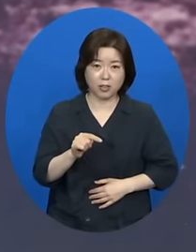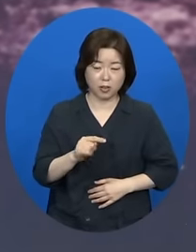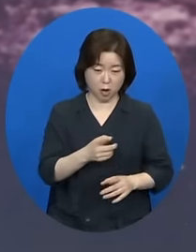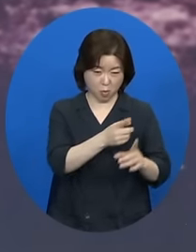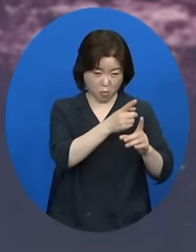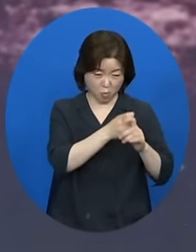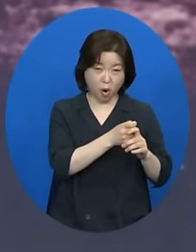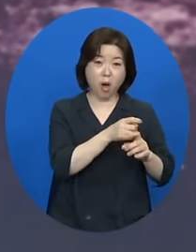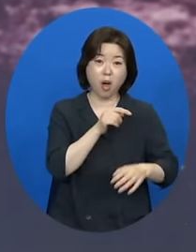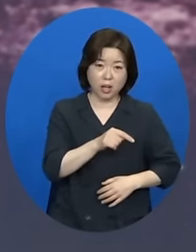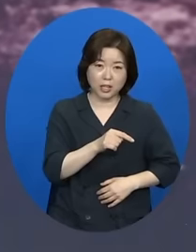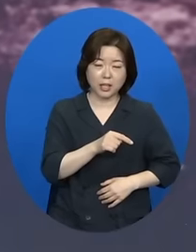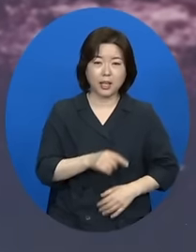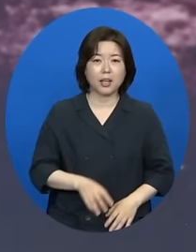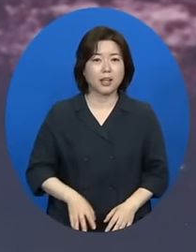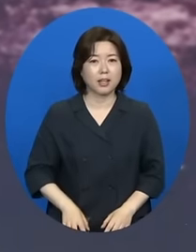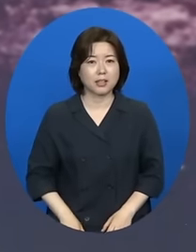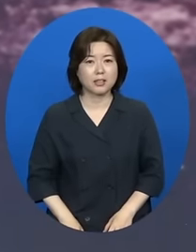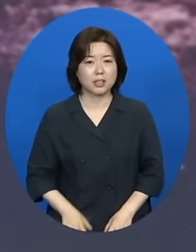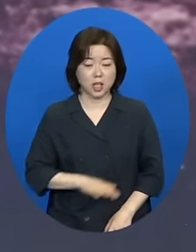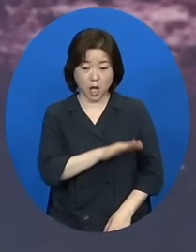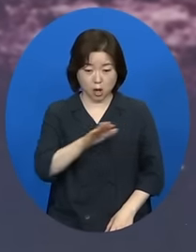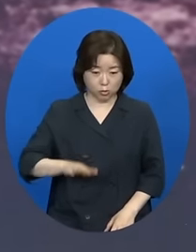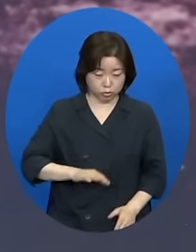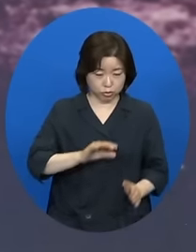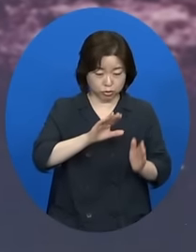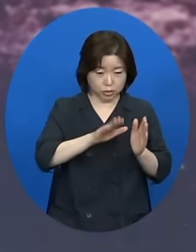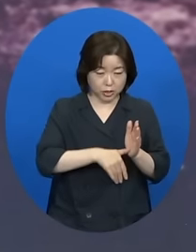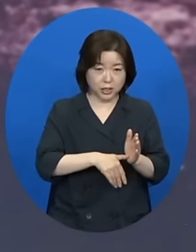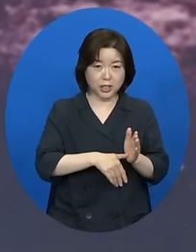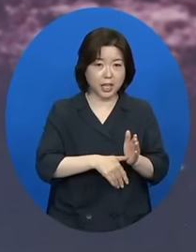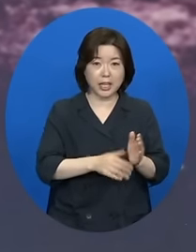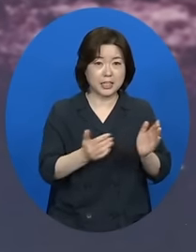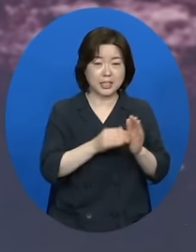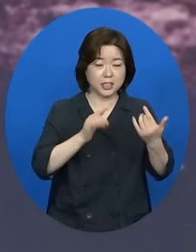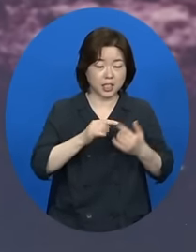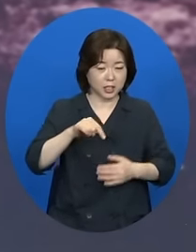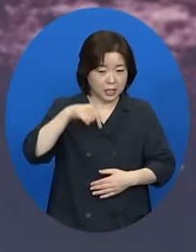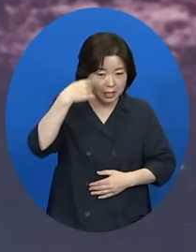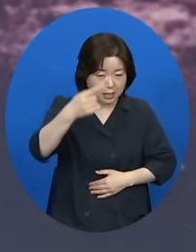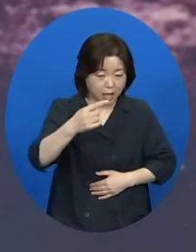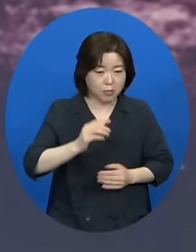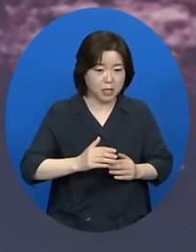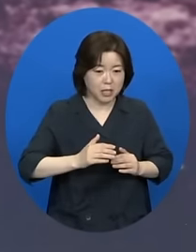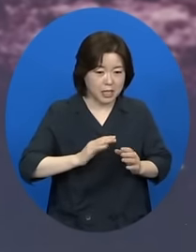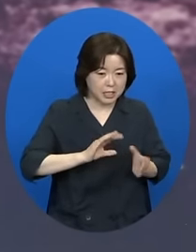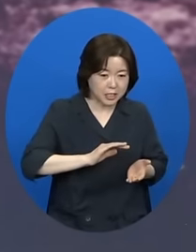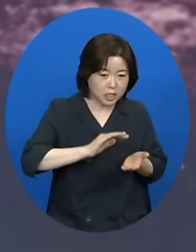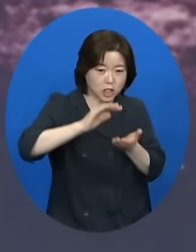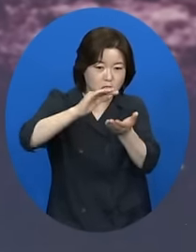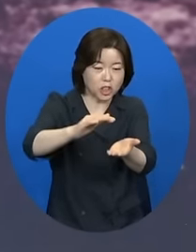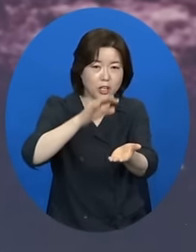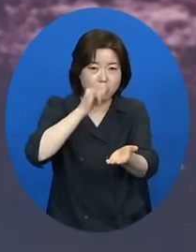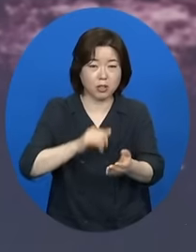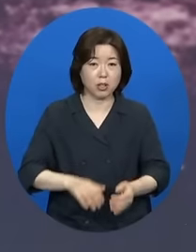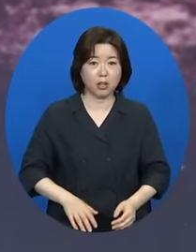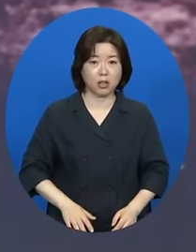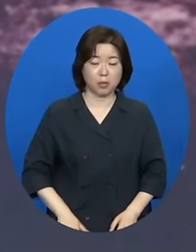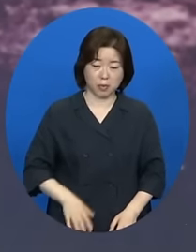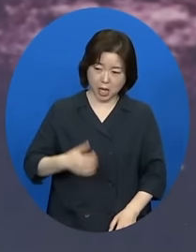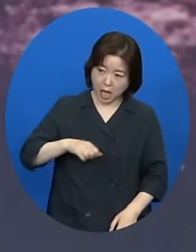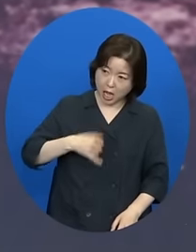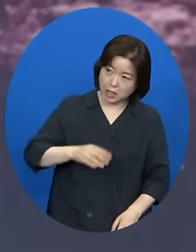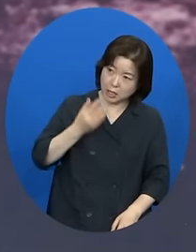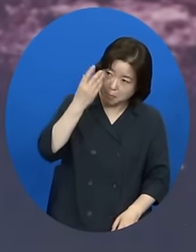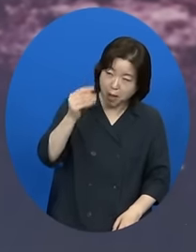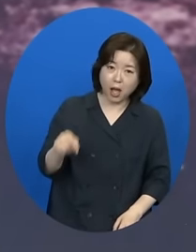원수진 관계, 그게 우리 세대로 끝나지 않고요. 다음 세대로 그대로 넘어갈 겁니다. 왜? 본 게 있으니까요. 아, 우리